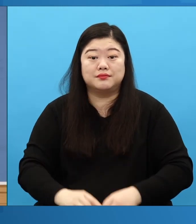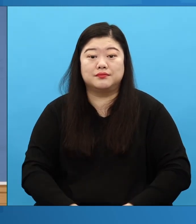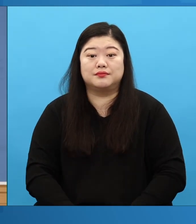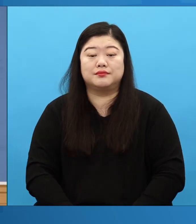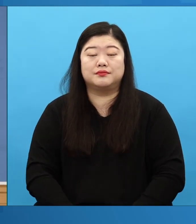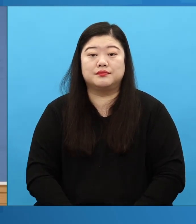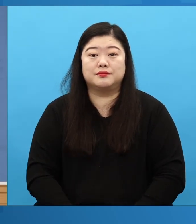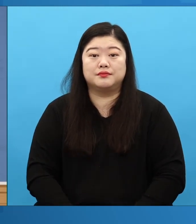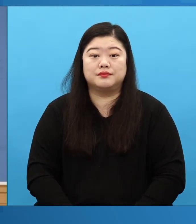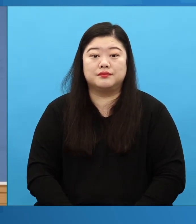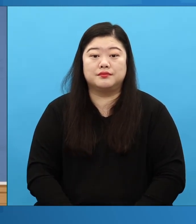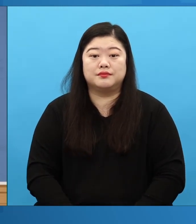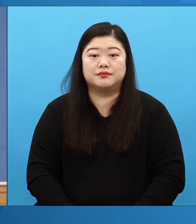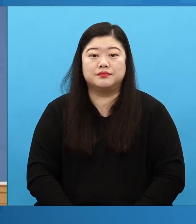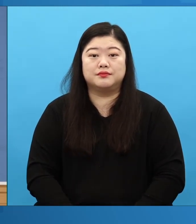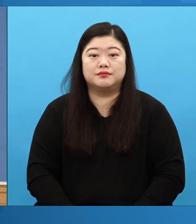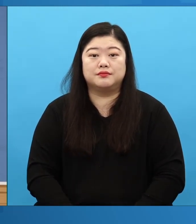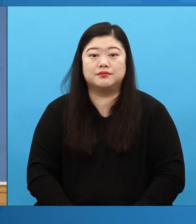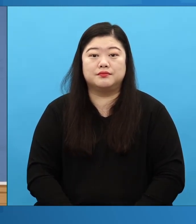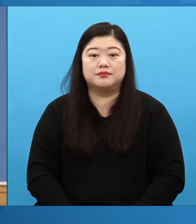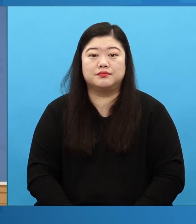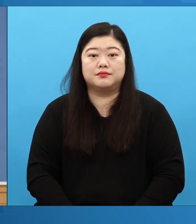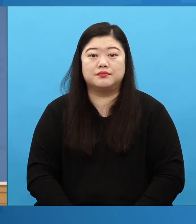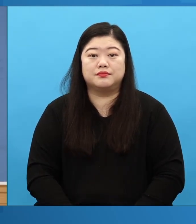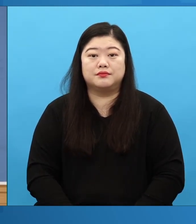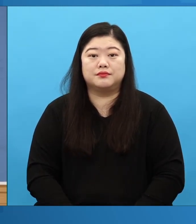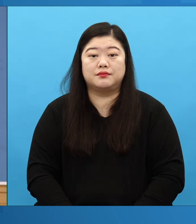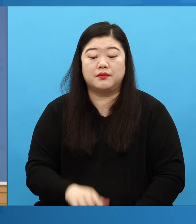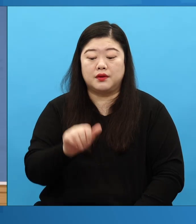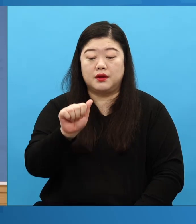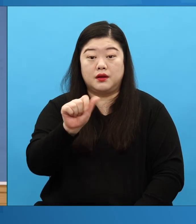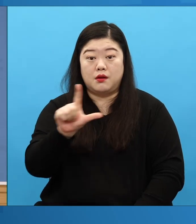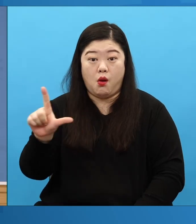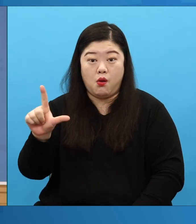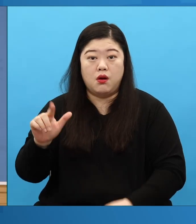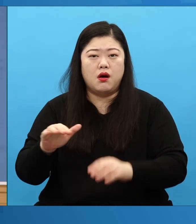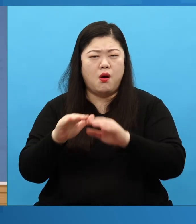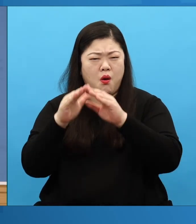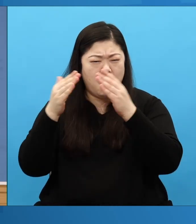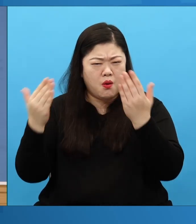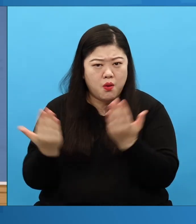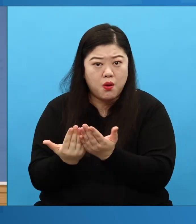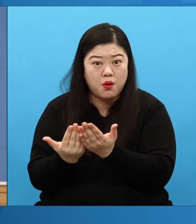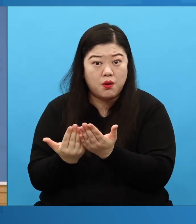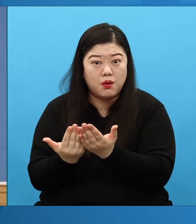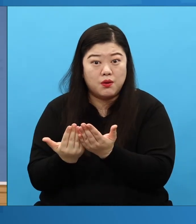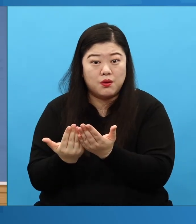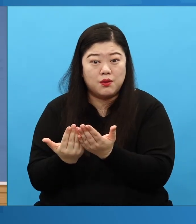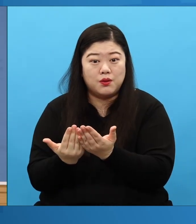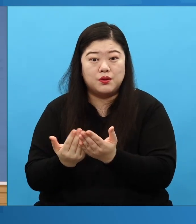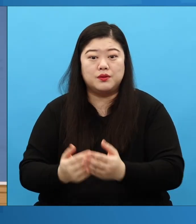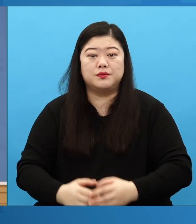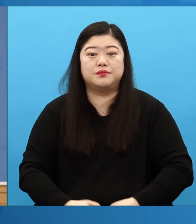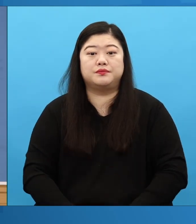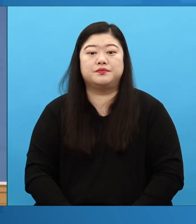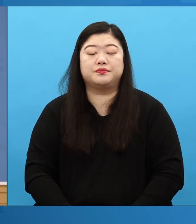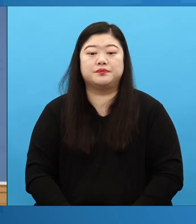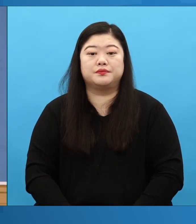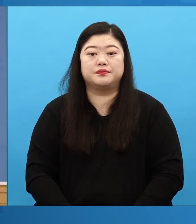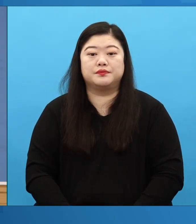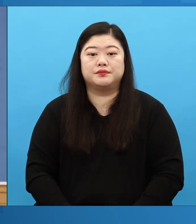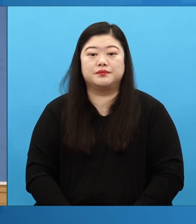we could see this. 모두가 이 CVDIP가 아니고 모든